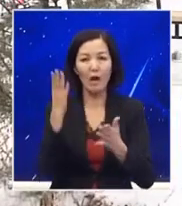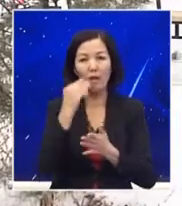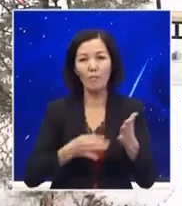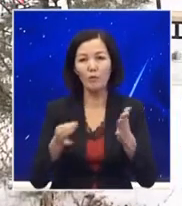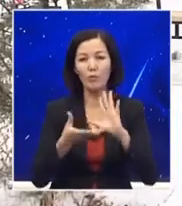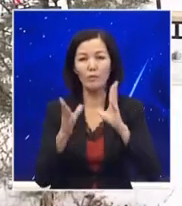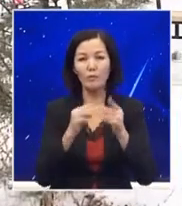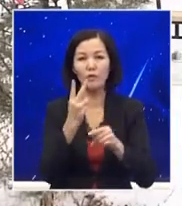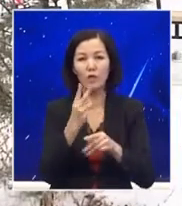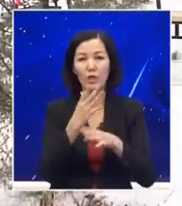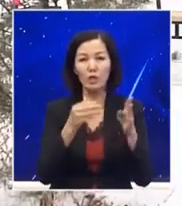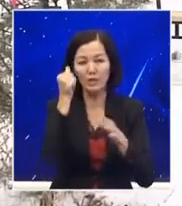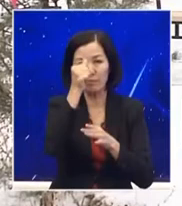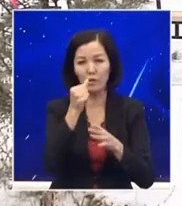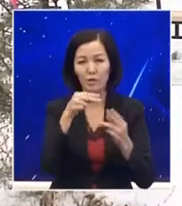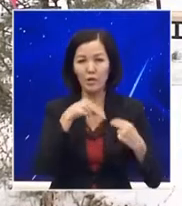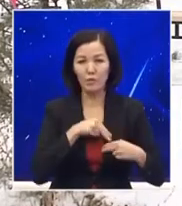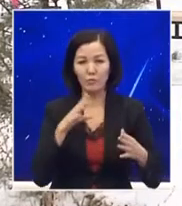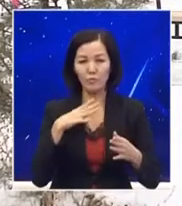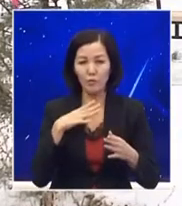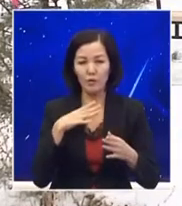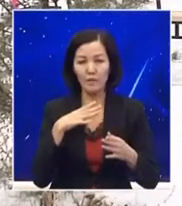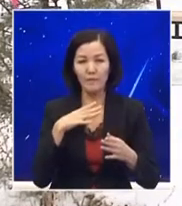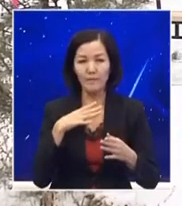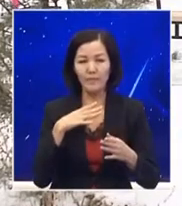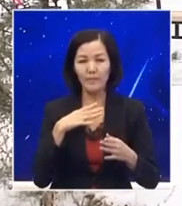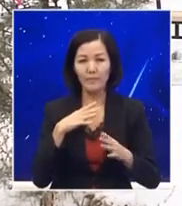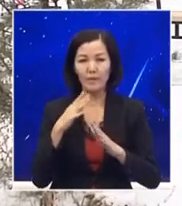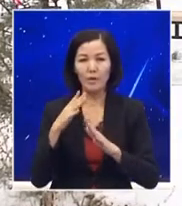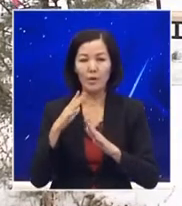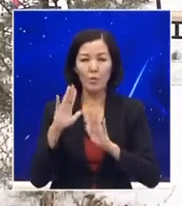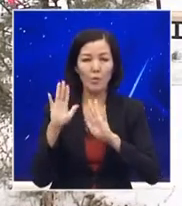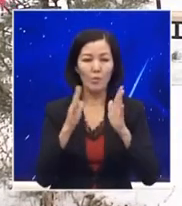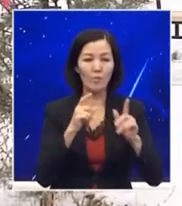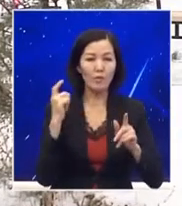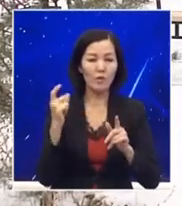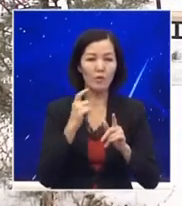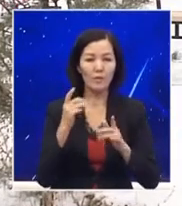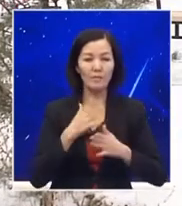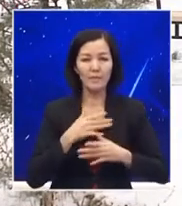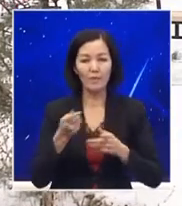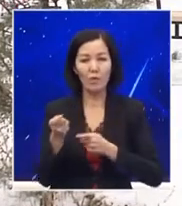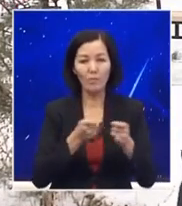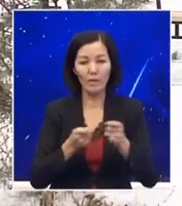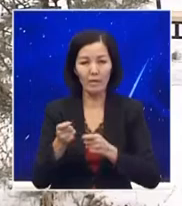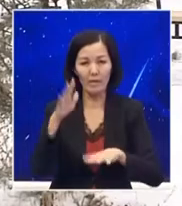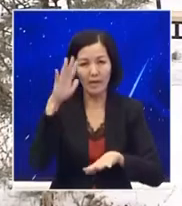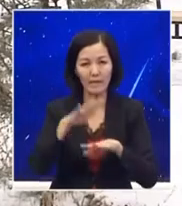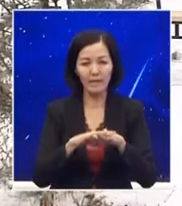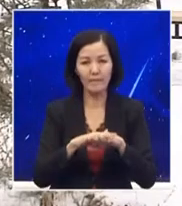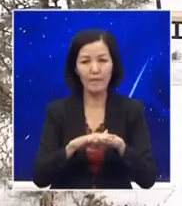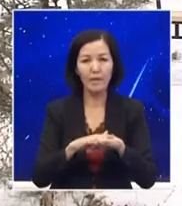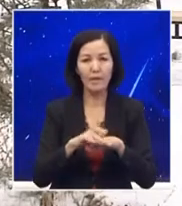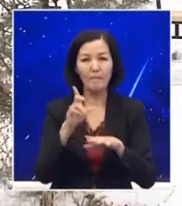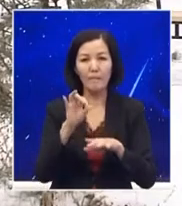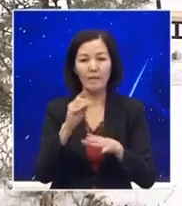салаға келгелі бір 2,5 жылдың көлемінде болды. 2,5 жылдың көлемінде орман шаруашылығы деген біздің облыстың басшысы Амандық басшының несінің көмегінің